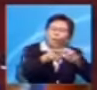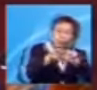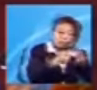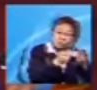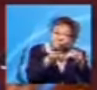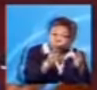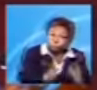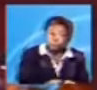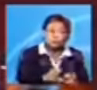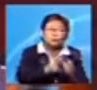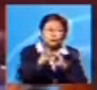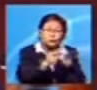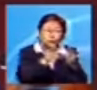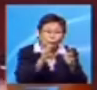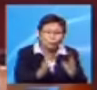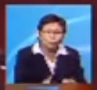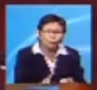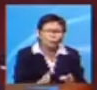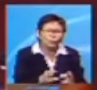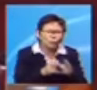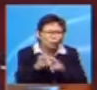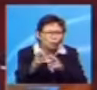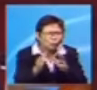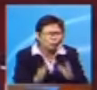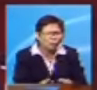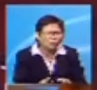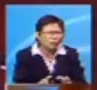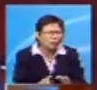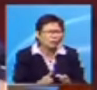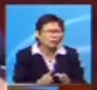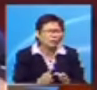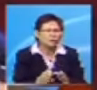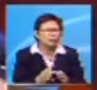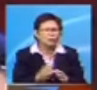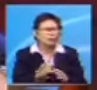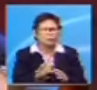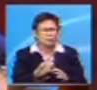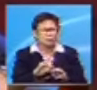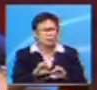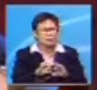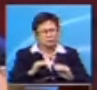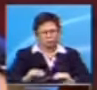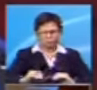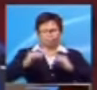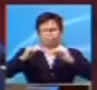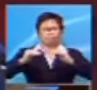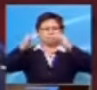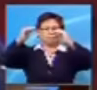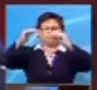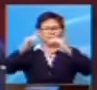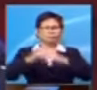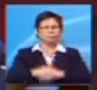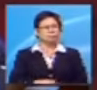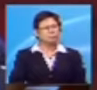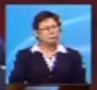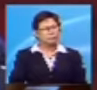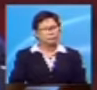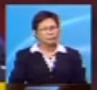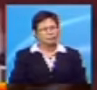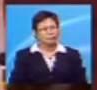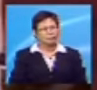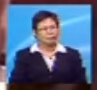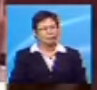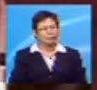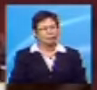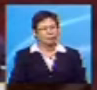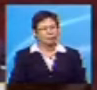bukanlah usahawan-usahawan yang stereotp standard ya kita tak nak ya